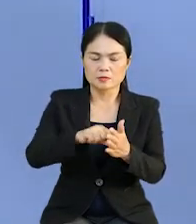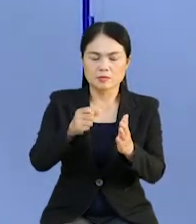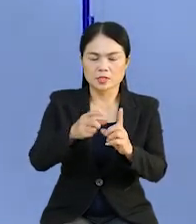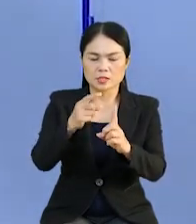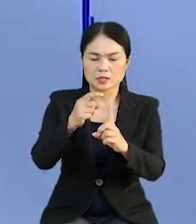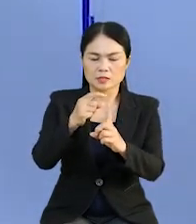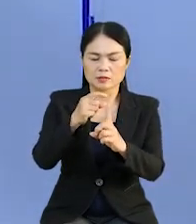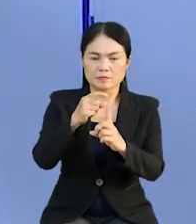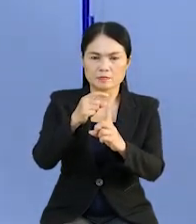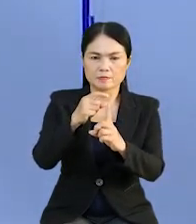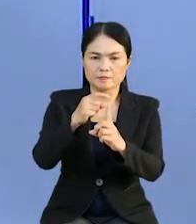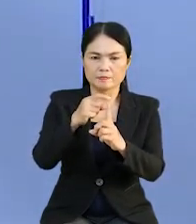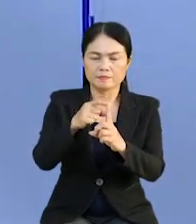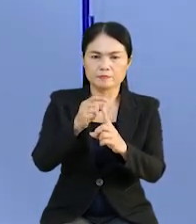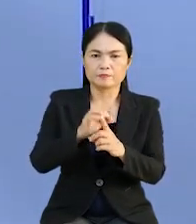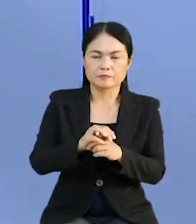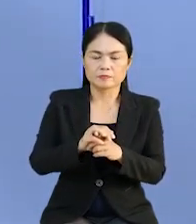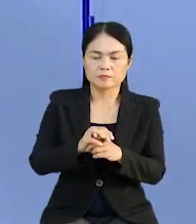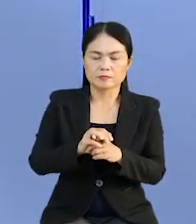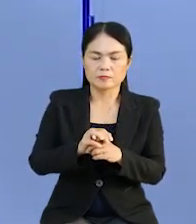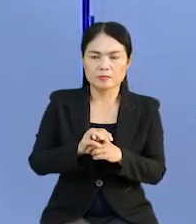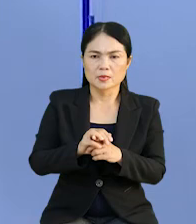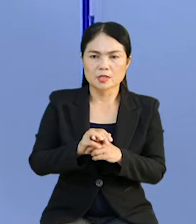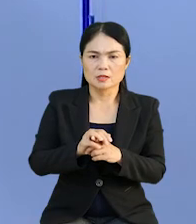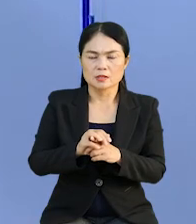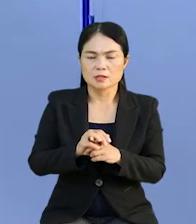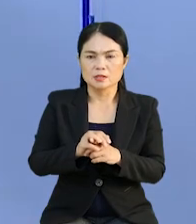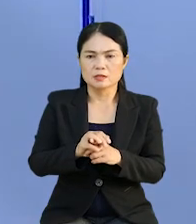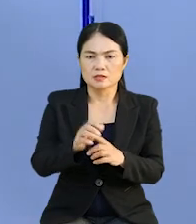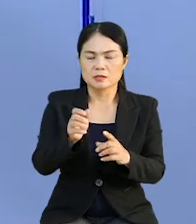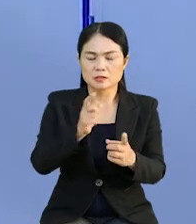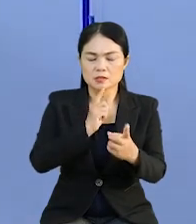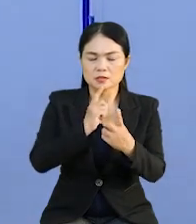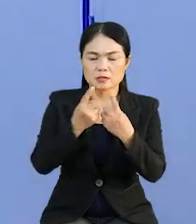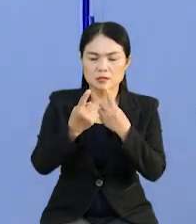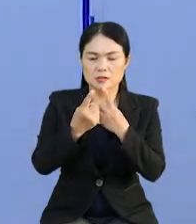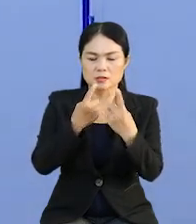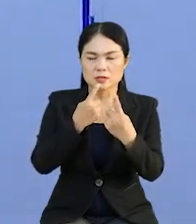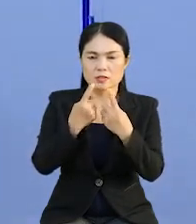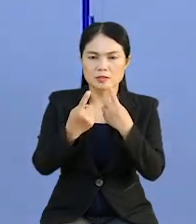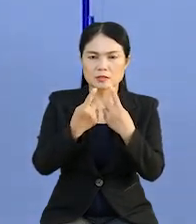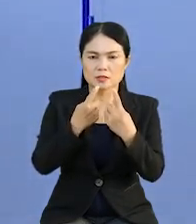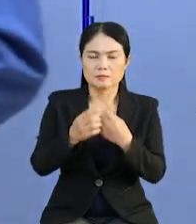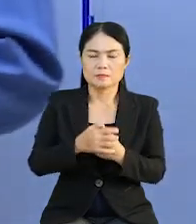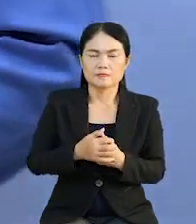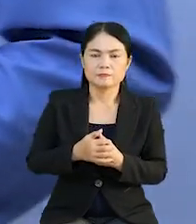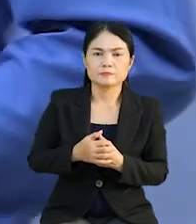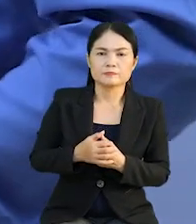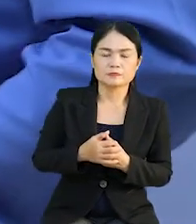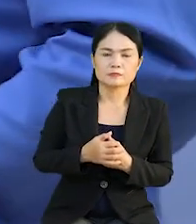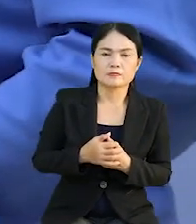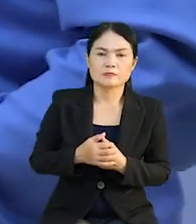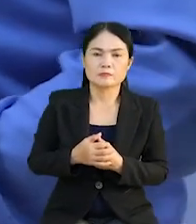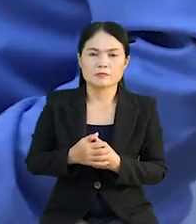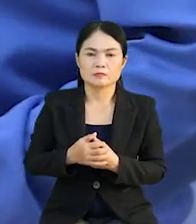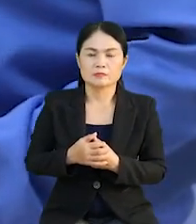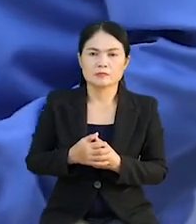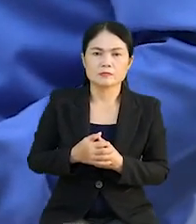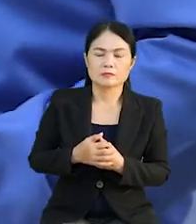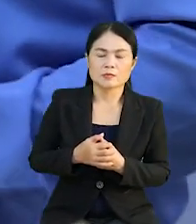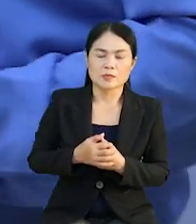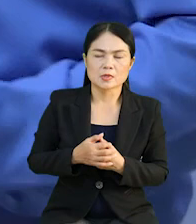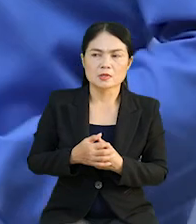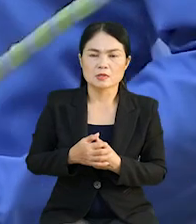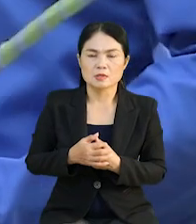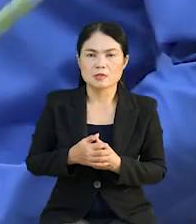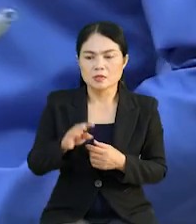បស់ពាក្យបាទពាក្យចចាបាទចចាតើពាក្យចចាមានន័យយ៉ាងដូចម្ដេចអញ្ចឹងស